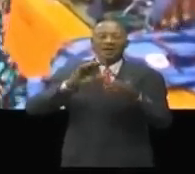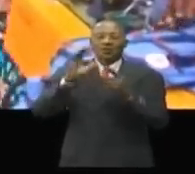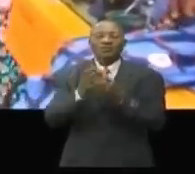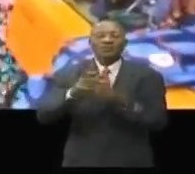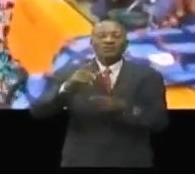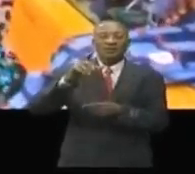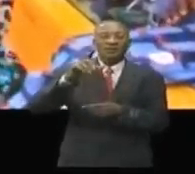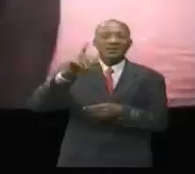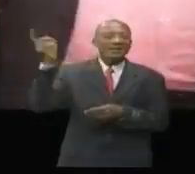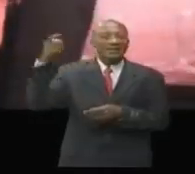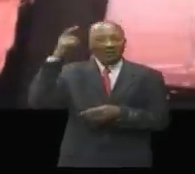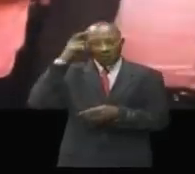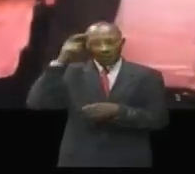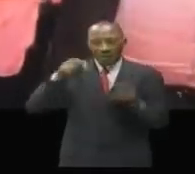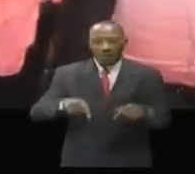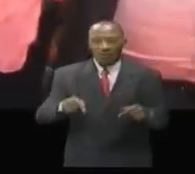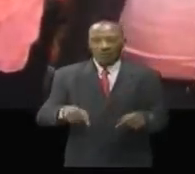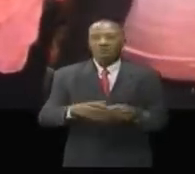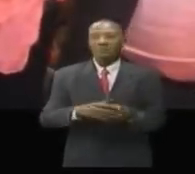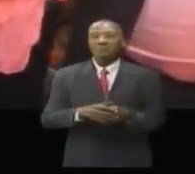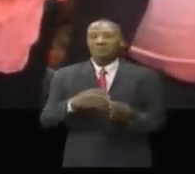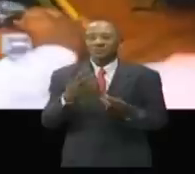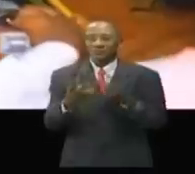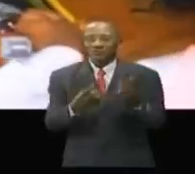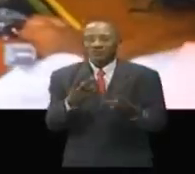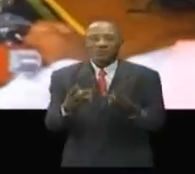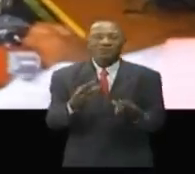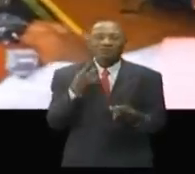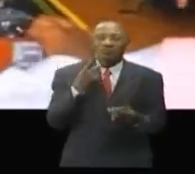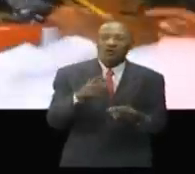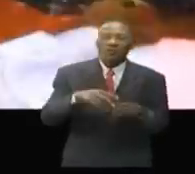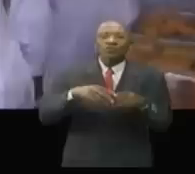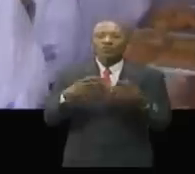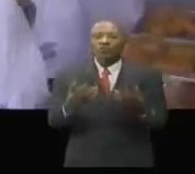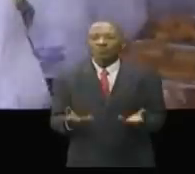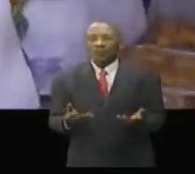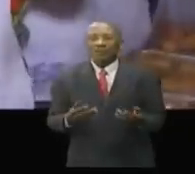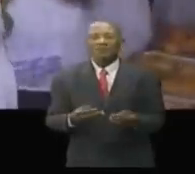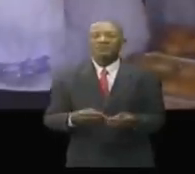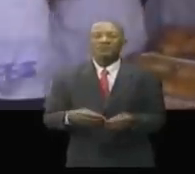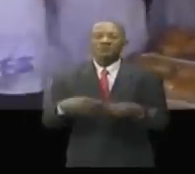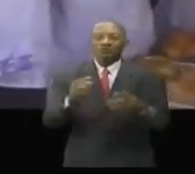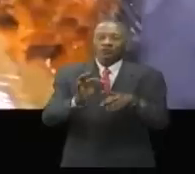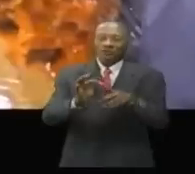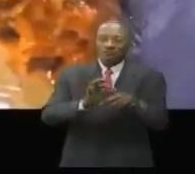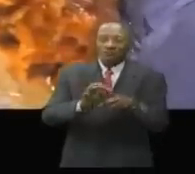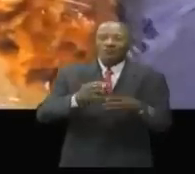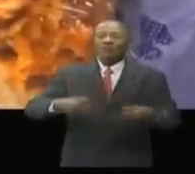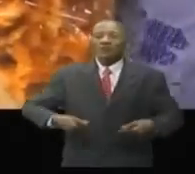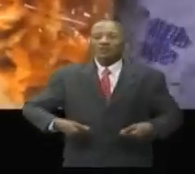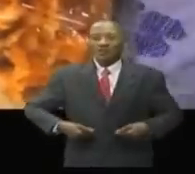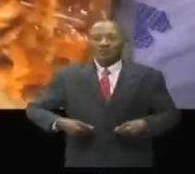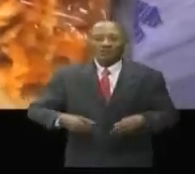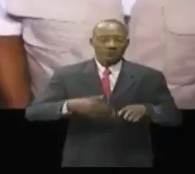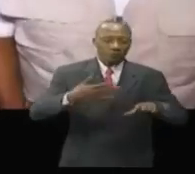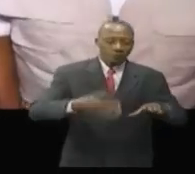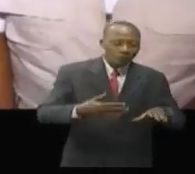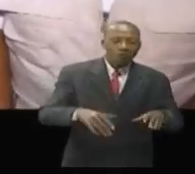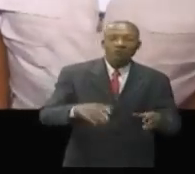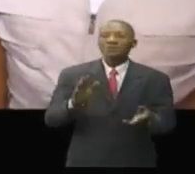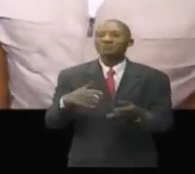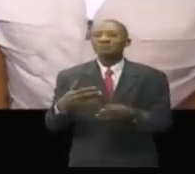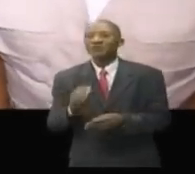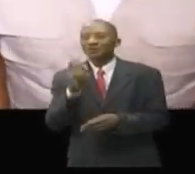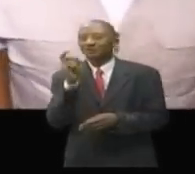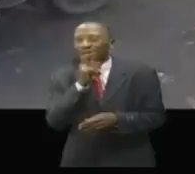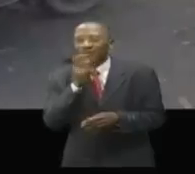filles jadis délinquantes, respectivement en coupe couture et à la pâtisserie. La délégation a poursuivi sa